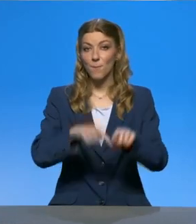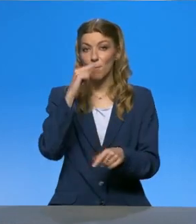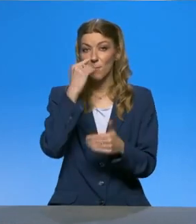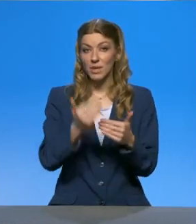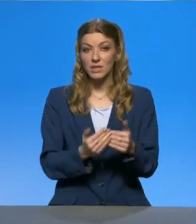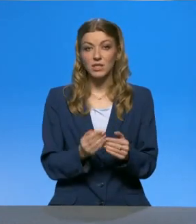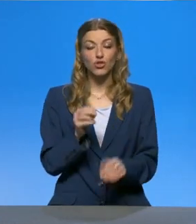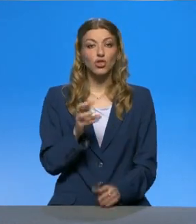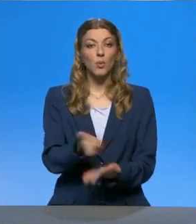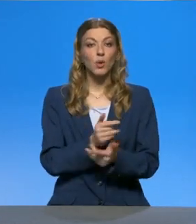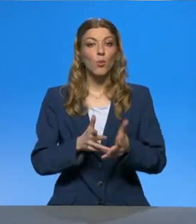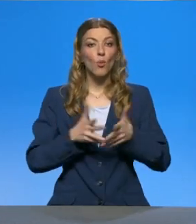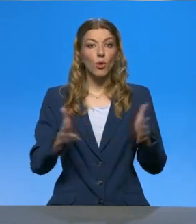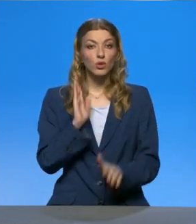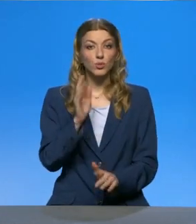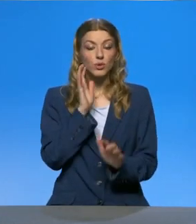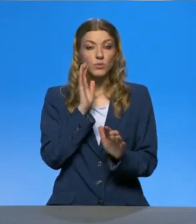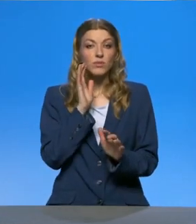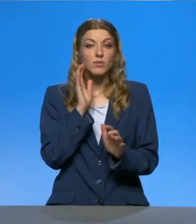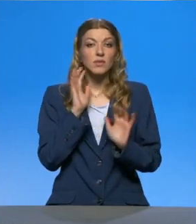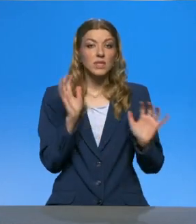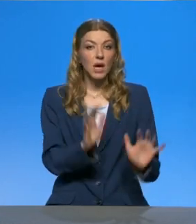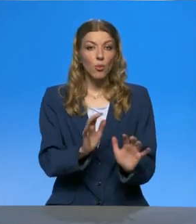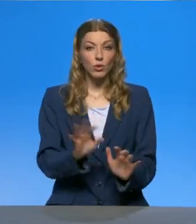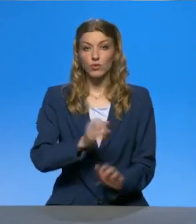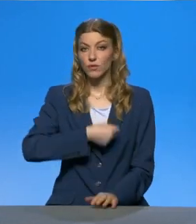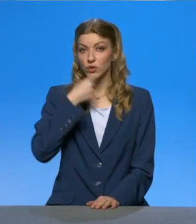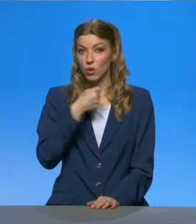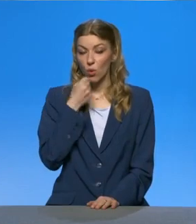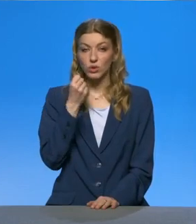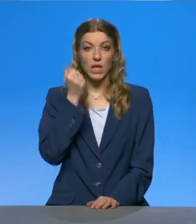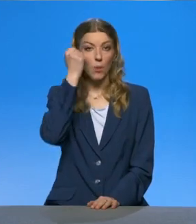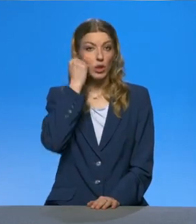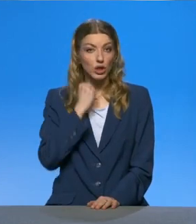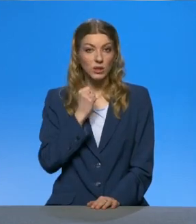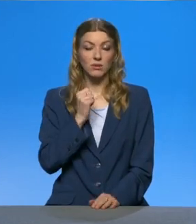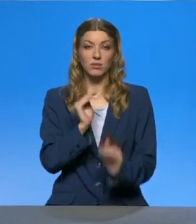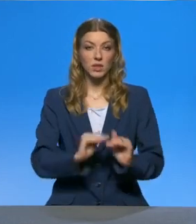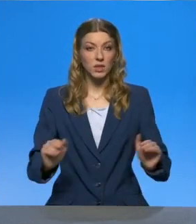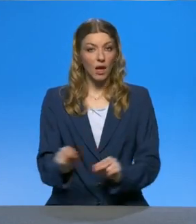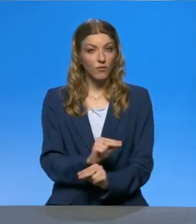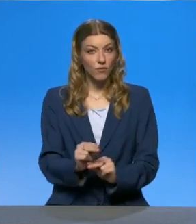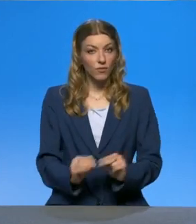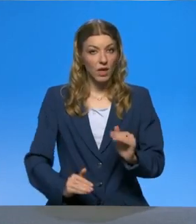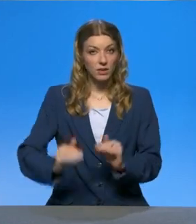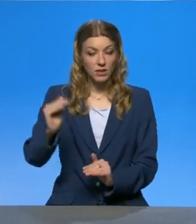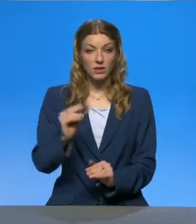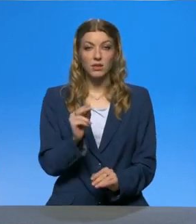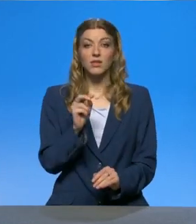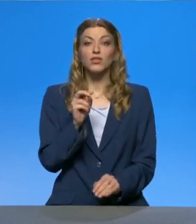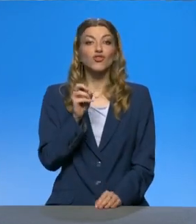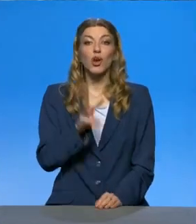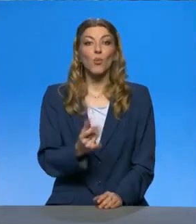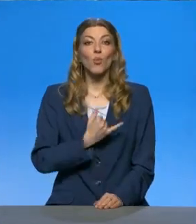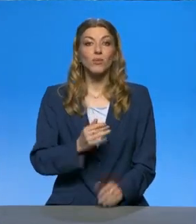чем больше будем заботиться о взрослых, пожилых, и растить детей. Чем больше у нас детей будет, тем меньше будет